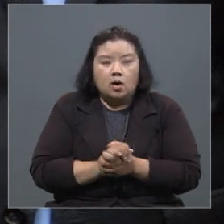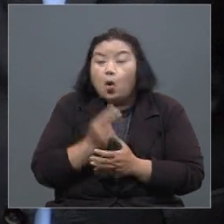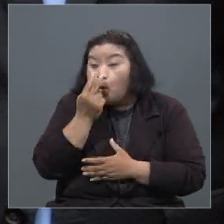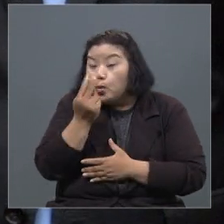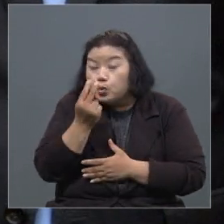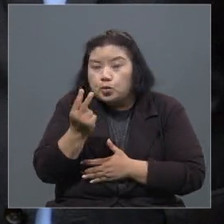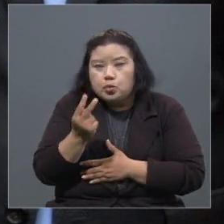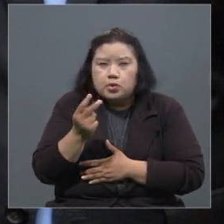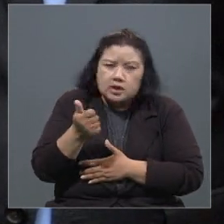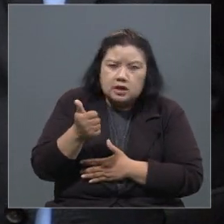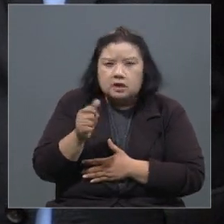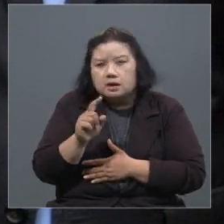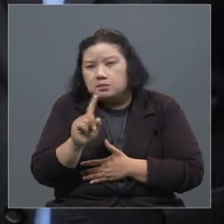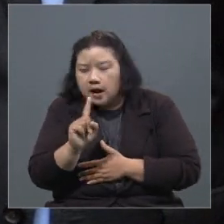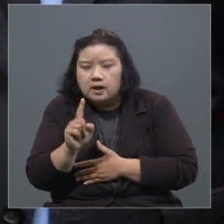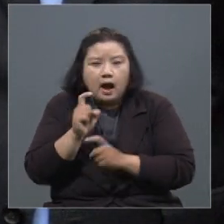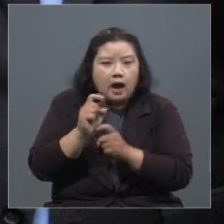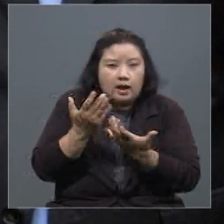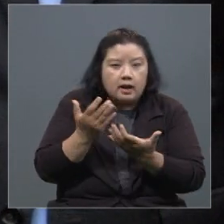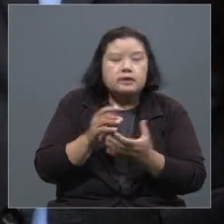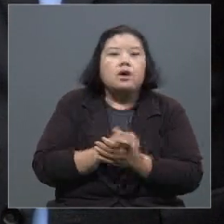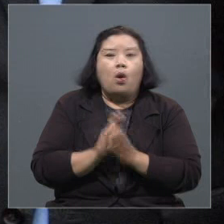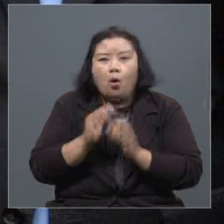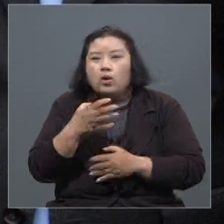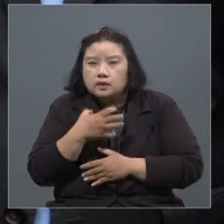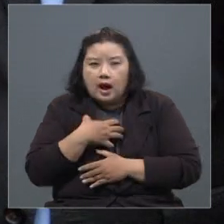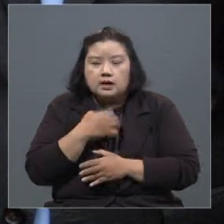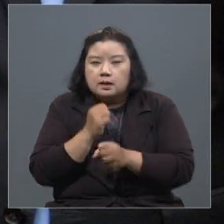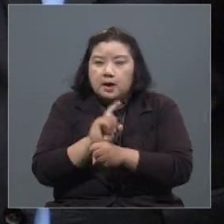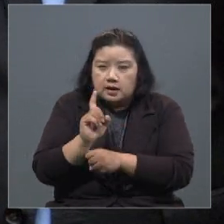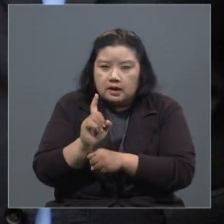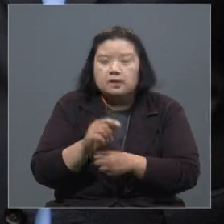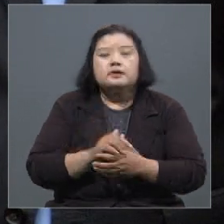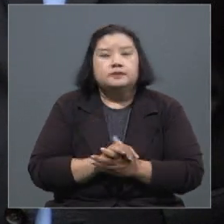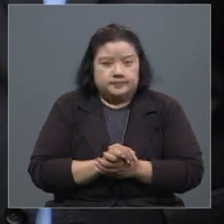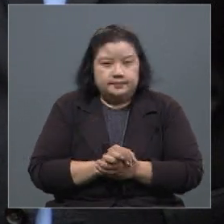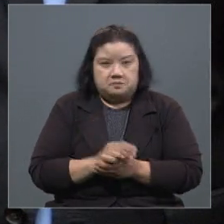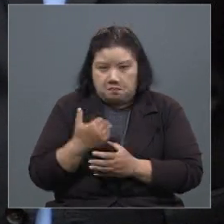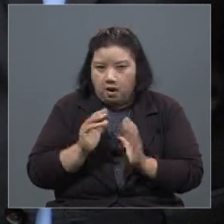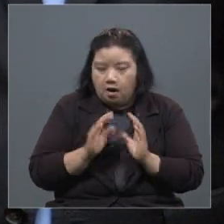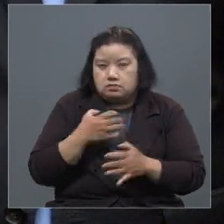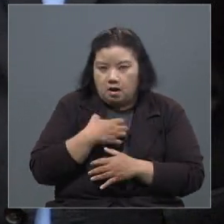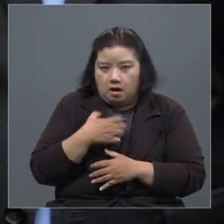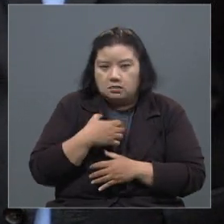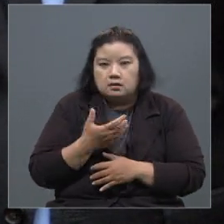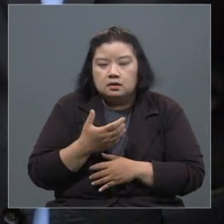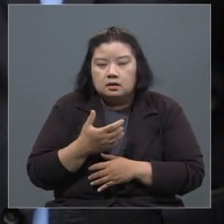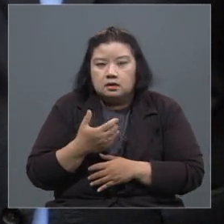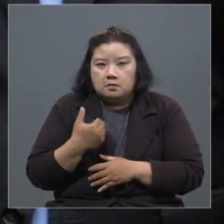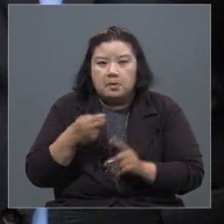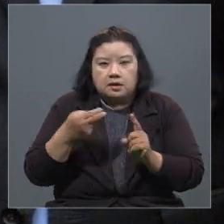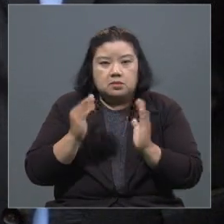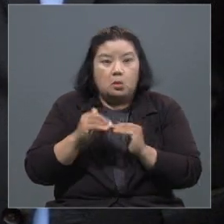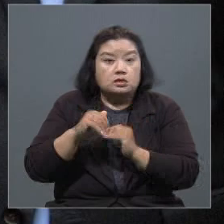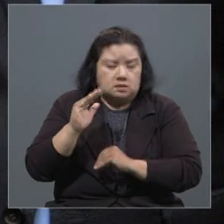ที่จริงก่อนครับส่งเท่าไหร่แต่เขาก็เอาจำนวนเยอะนะของเราก็มีเป็นหมื่นนะ